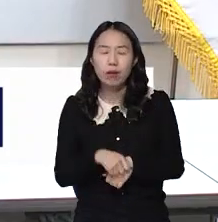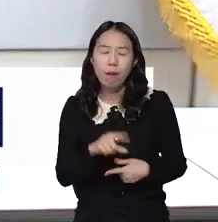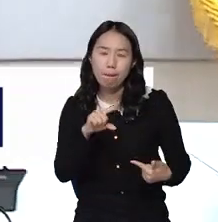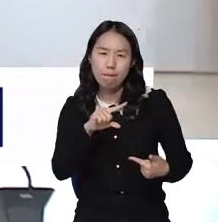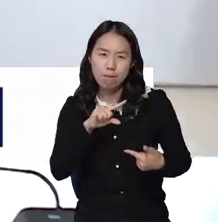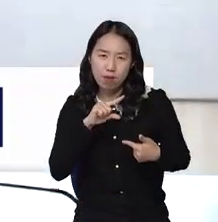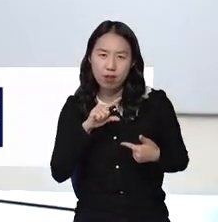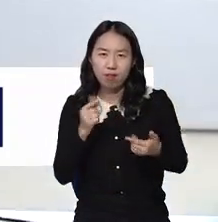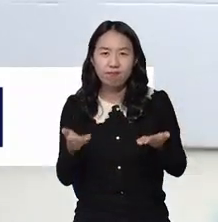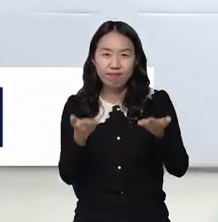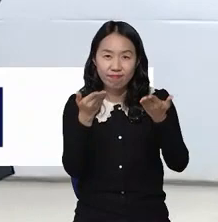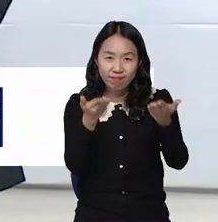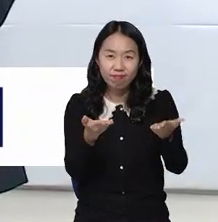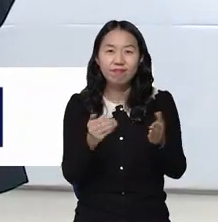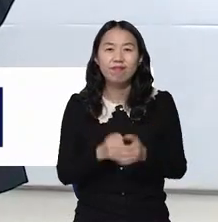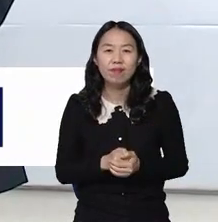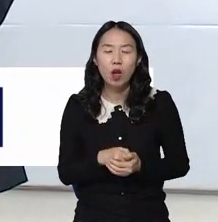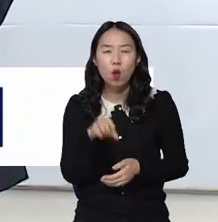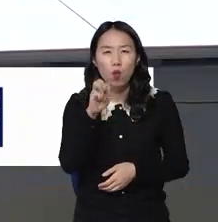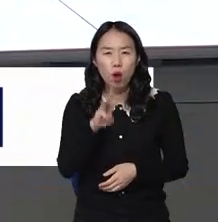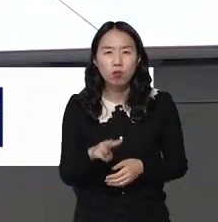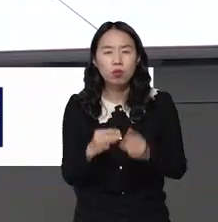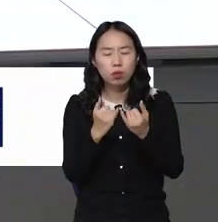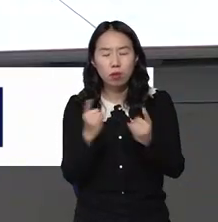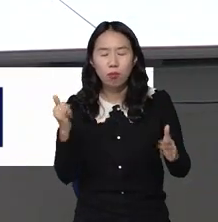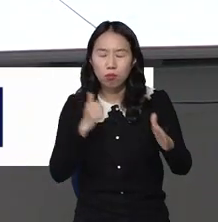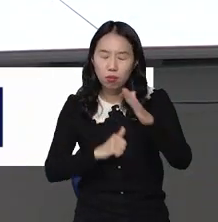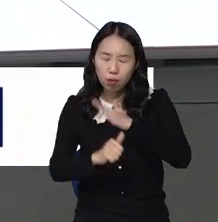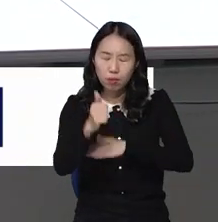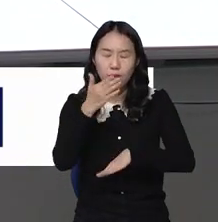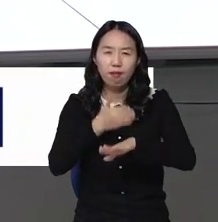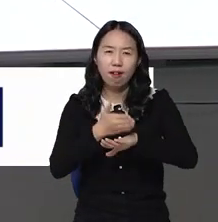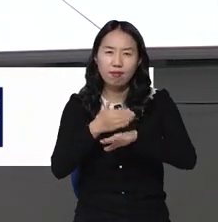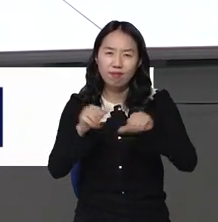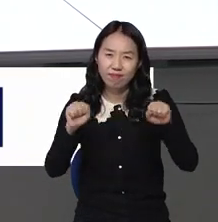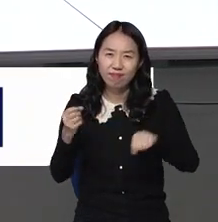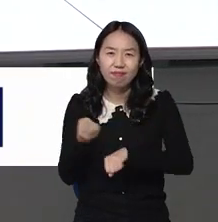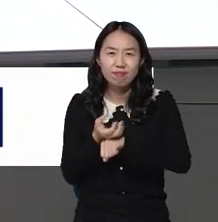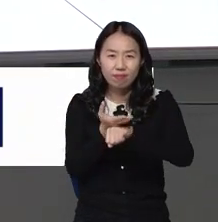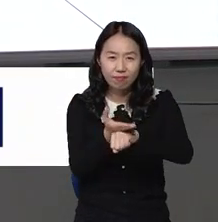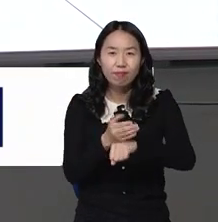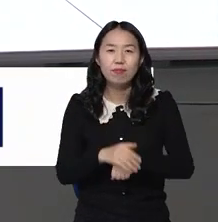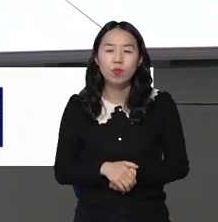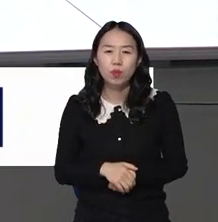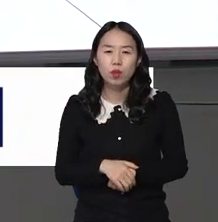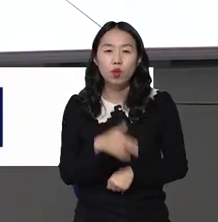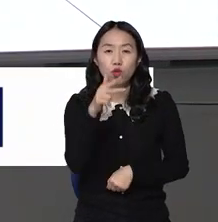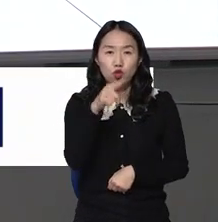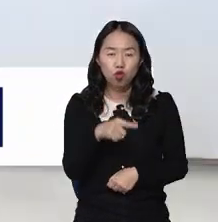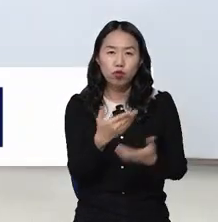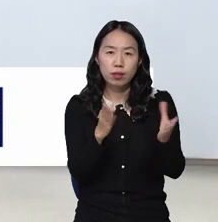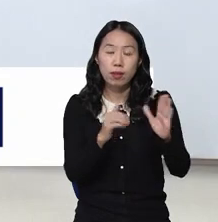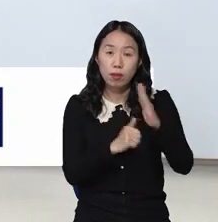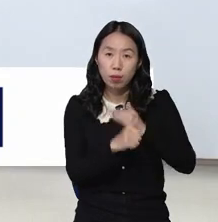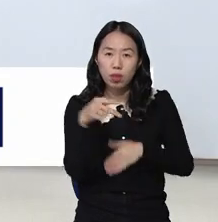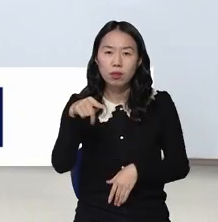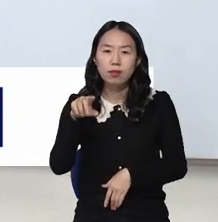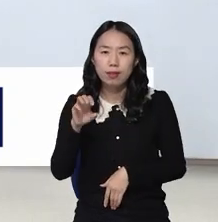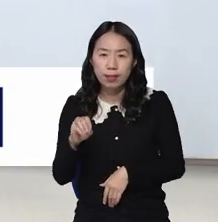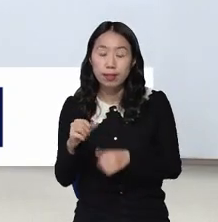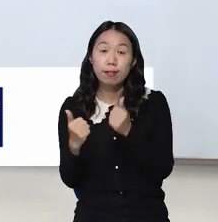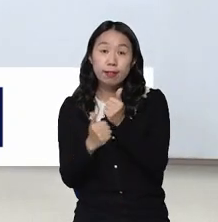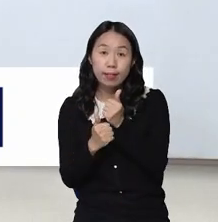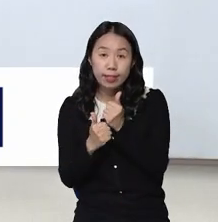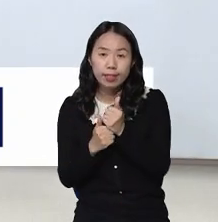명예 시민증을 전달하고 광주 시민을 대표해 감사 인사를 전했습니다. 주 원내대표와 성 정책위 의장